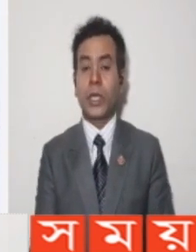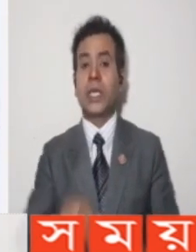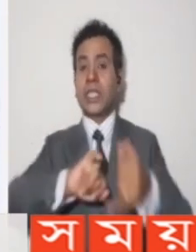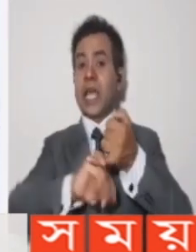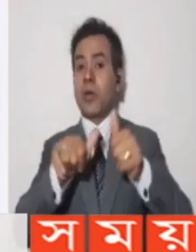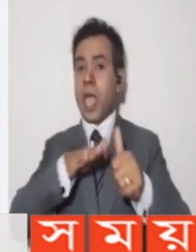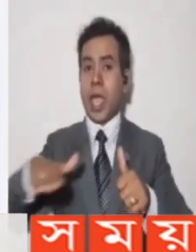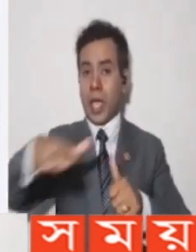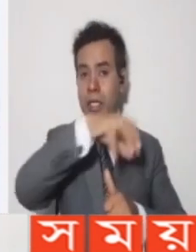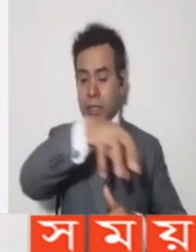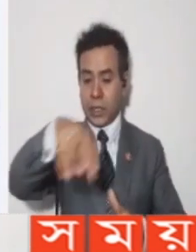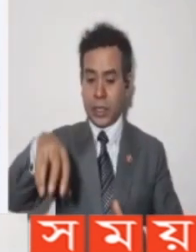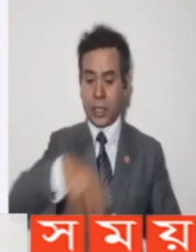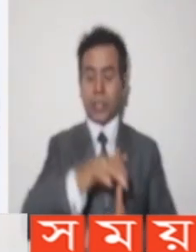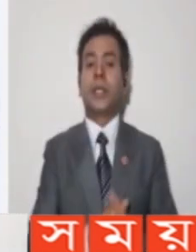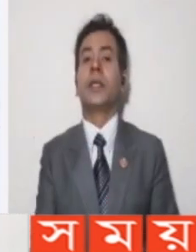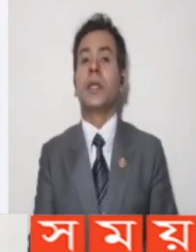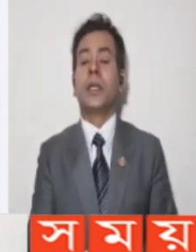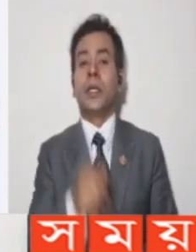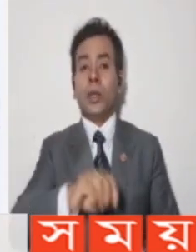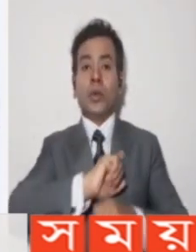বিবেচ্য বিষয়সমূহ।